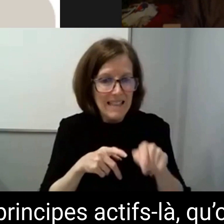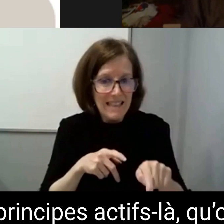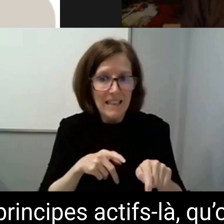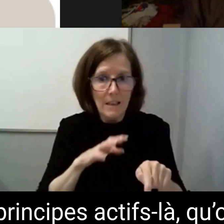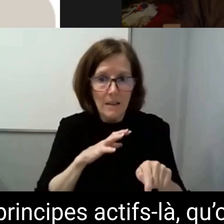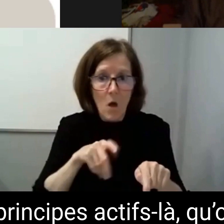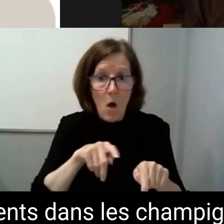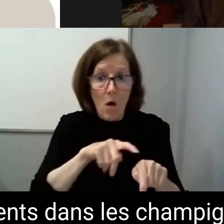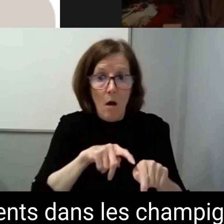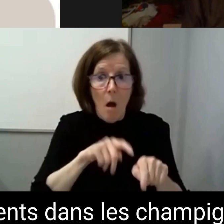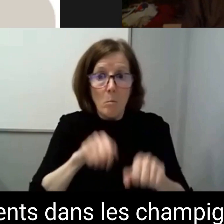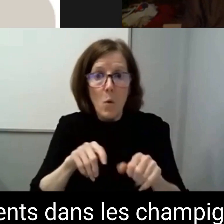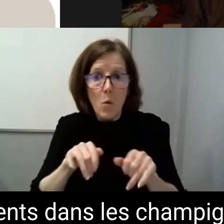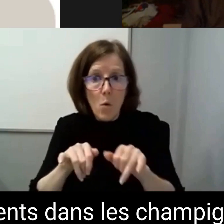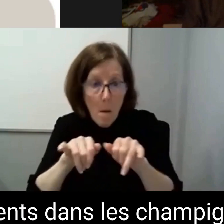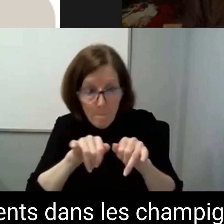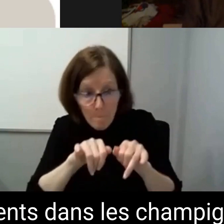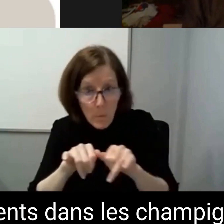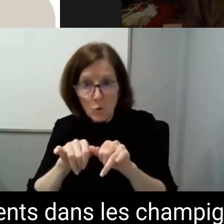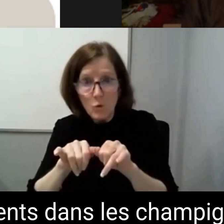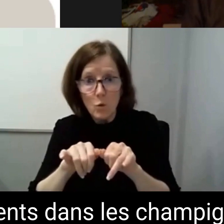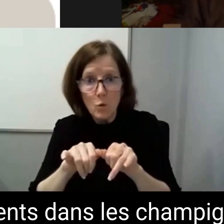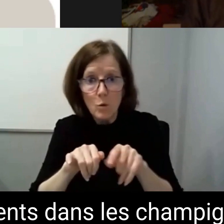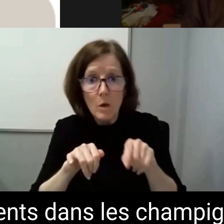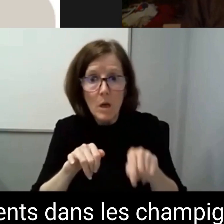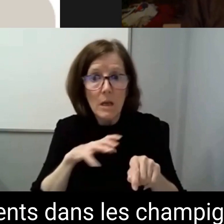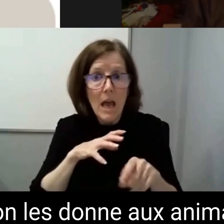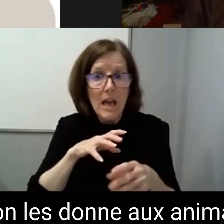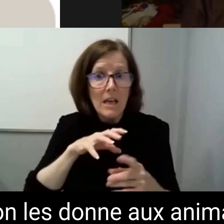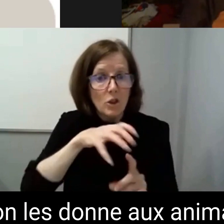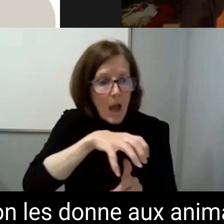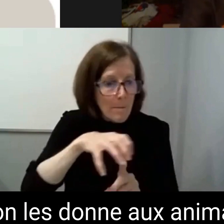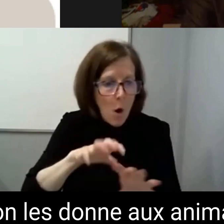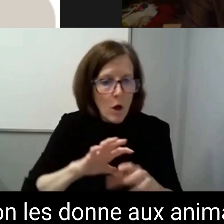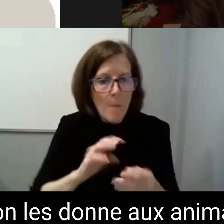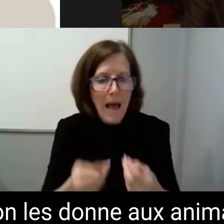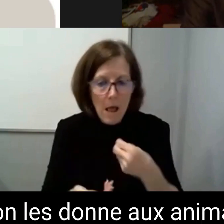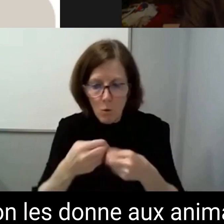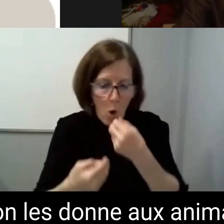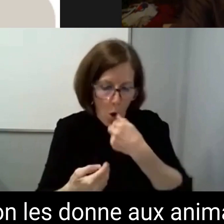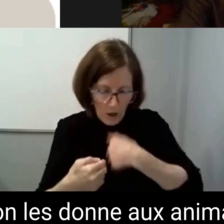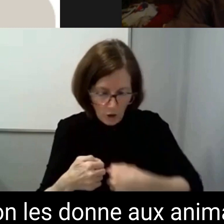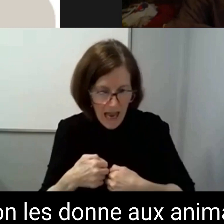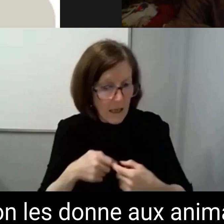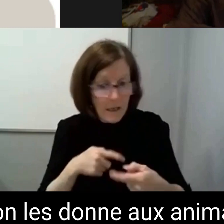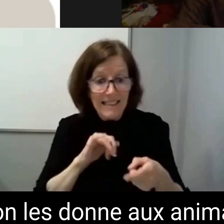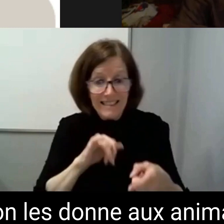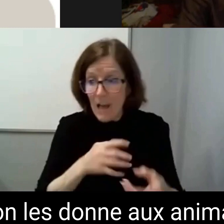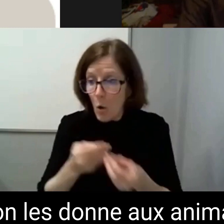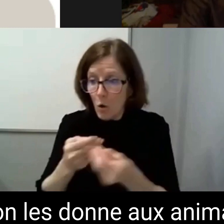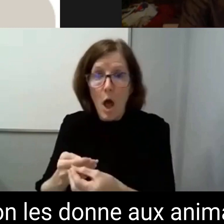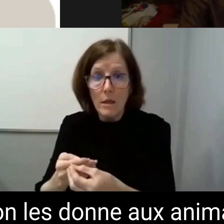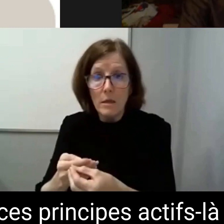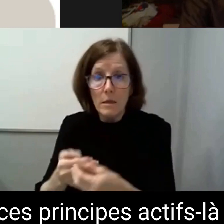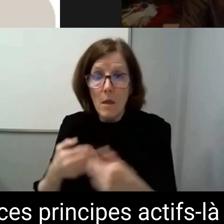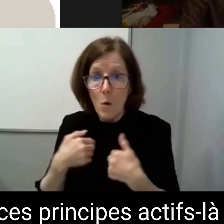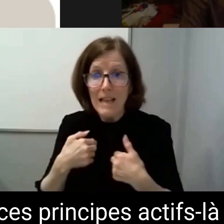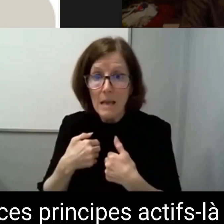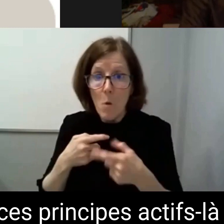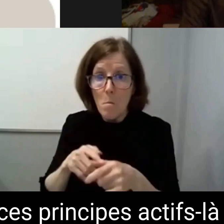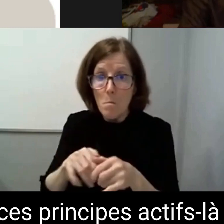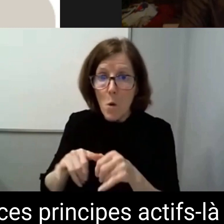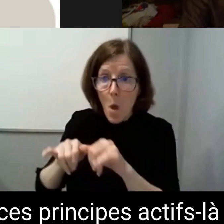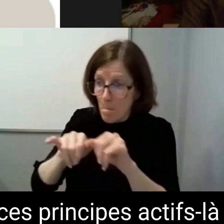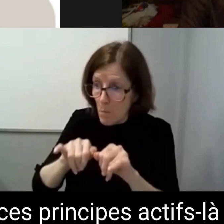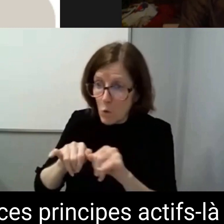qu'on peut mesurer, qui sont présents dans les champignons, que nous, on peut ingérer. Si on les donne aux animaux, on peut mesurer la présence de